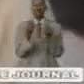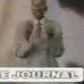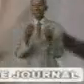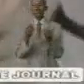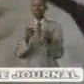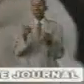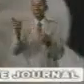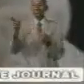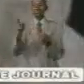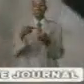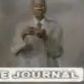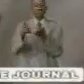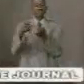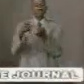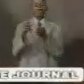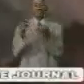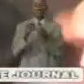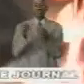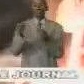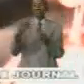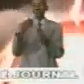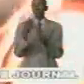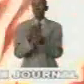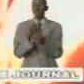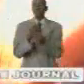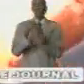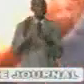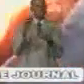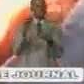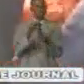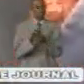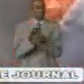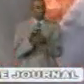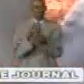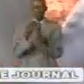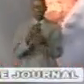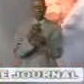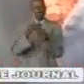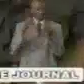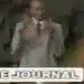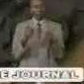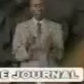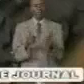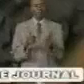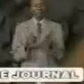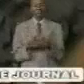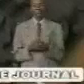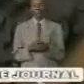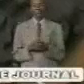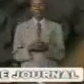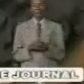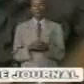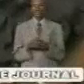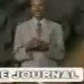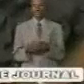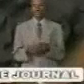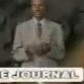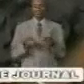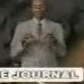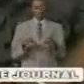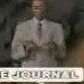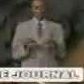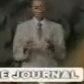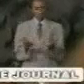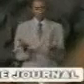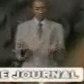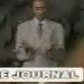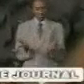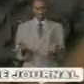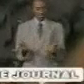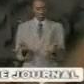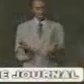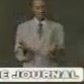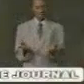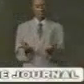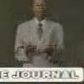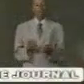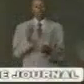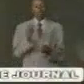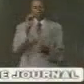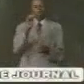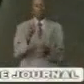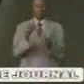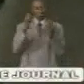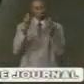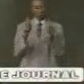en Afrique. C'est son deuxième prix international qu'il reçoit. Pour rappel, la RDC est mieux cotée pour les soins oculaires des